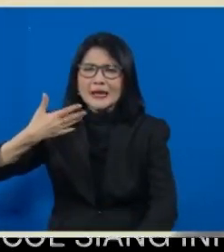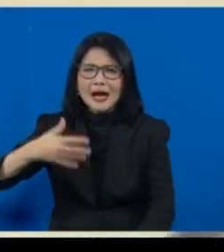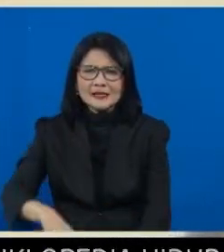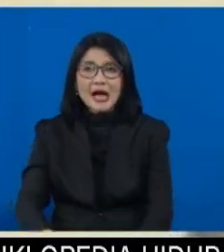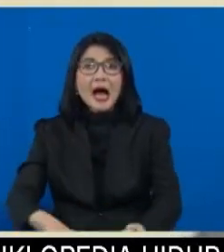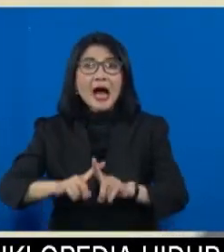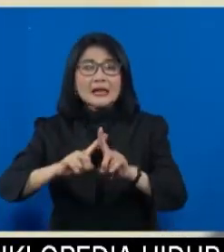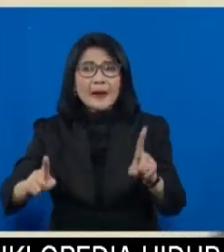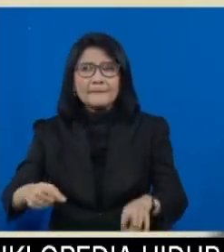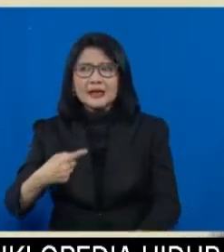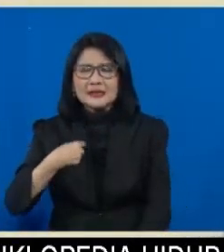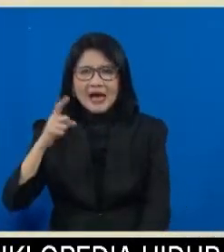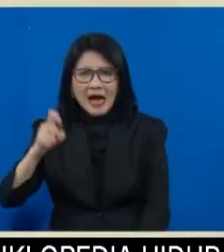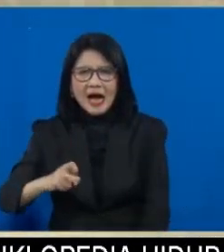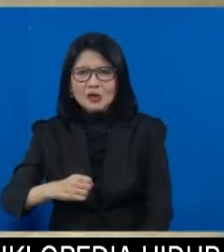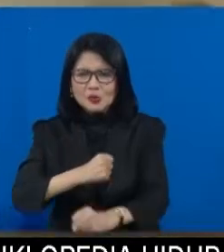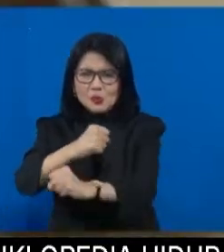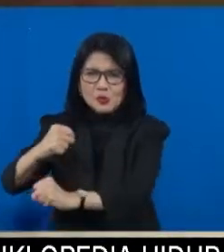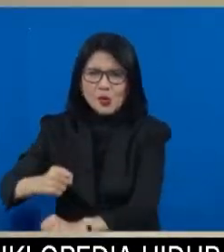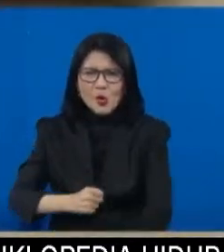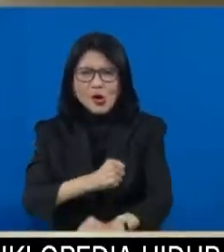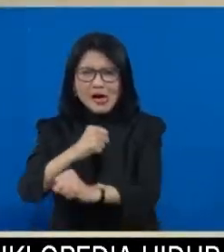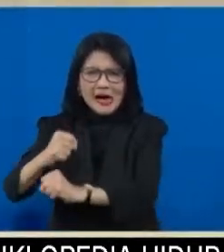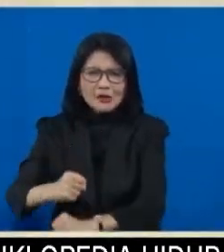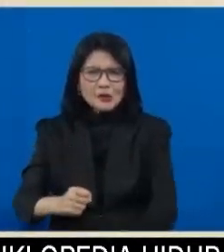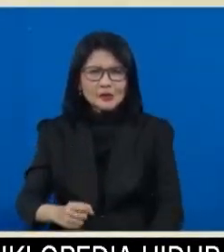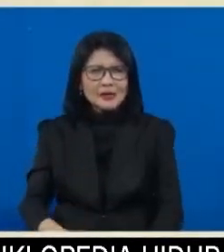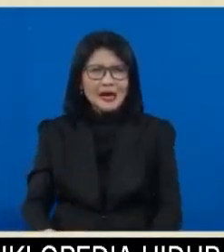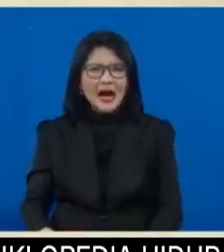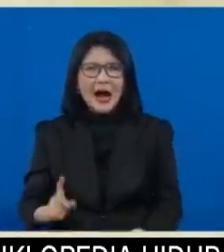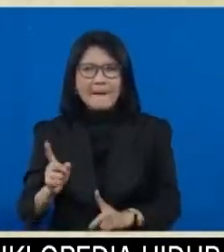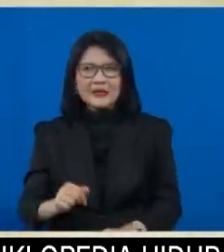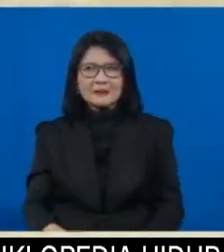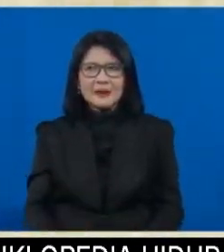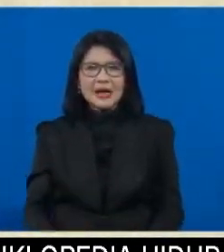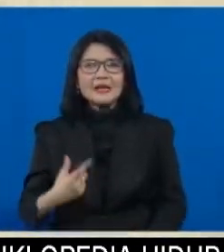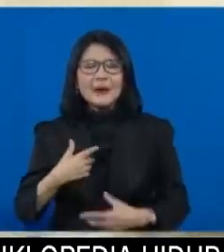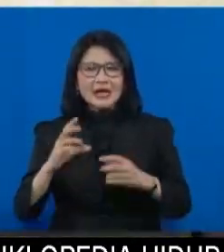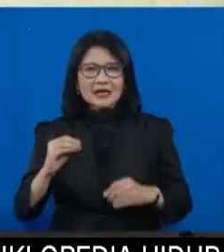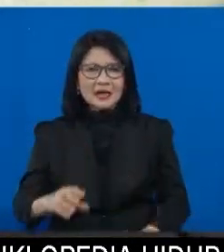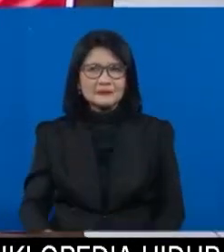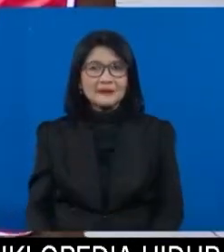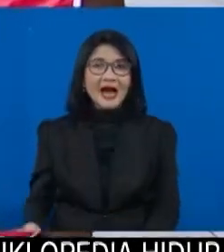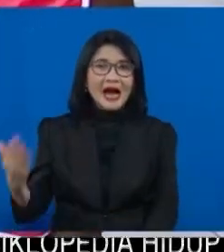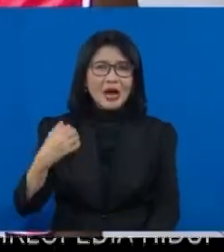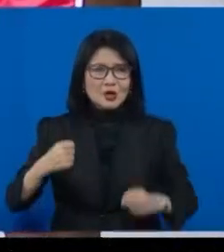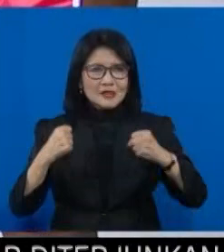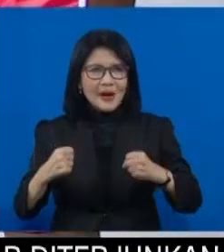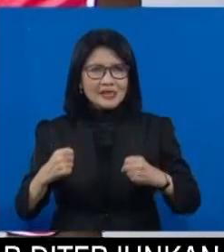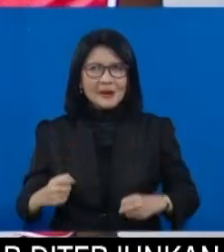Tapi saya harus ekstra mengaduk dengan sekuat tenaga karena adonan menjadi semakin kental. Yuk semangat,